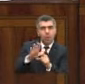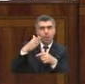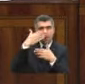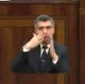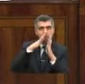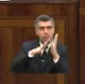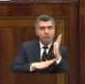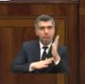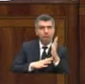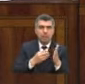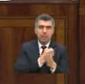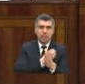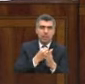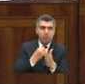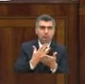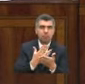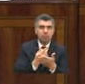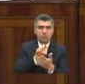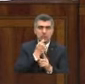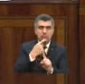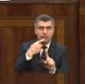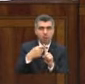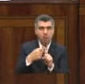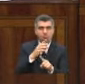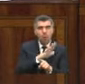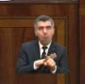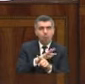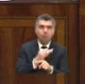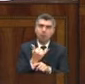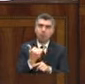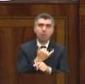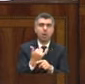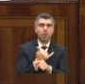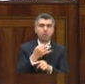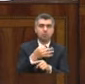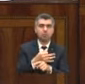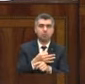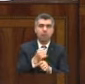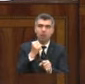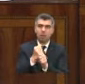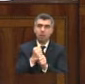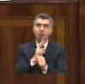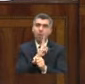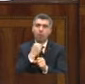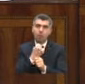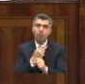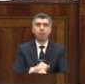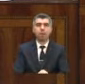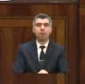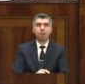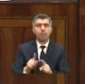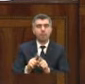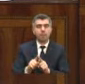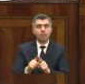من الخدمات الصحية والرعاية الاجتماعية يجب أن يمثل إحدى أولويات الدولة عبر توفير عرض